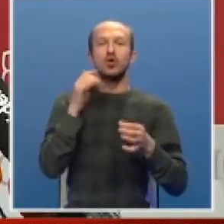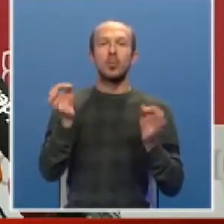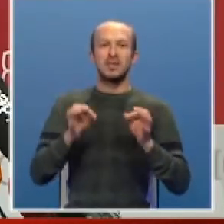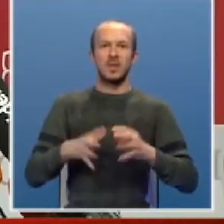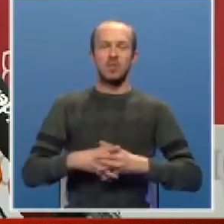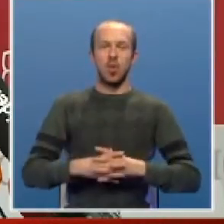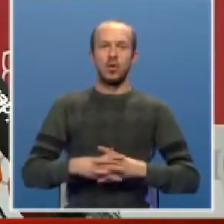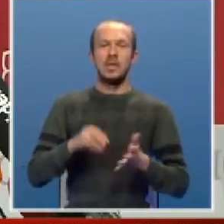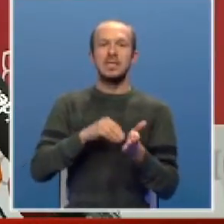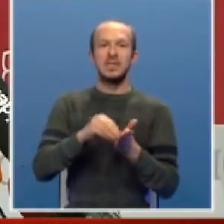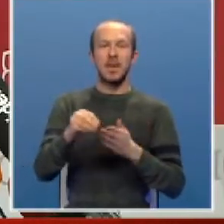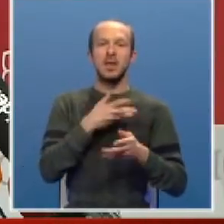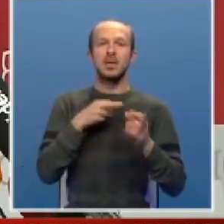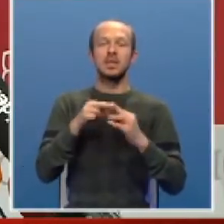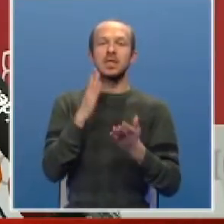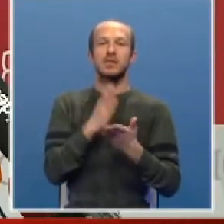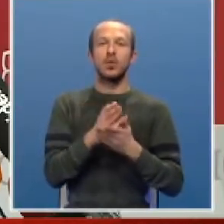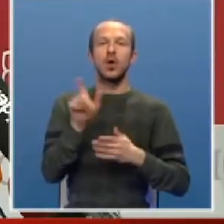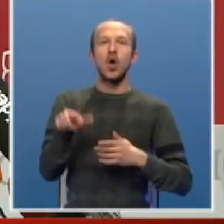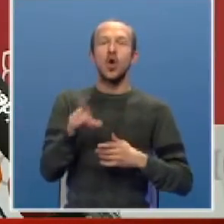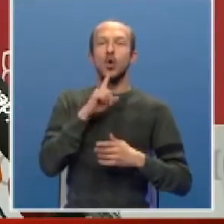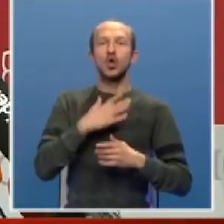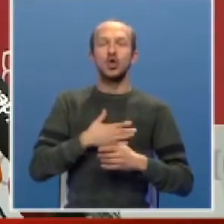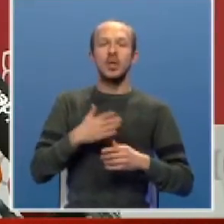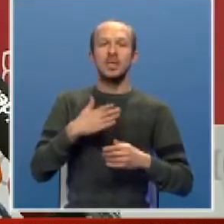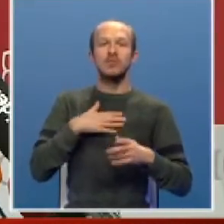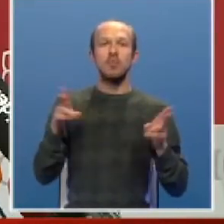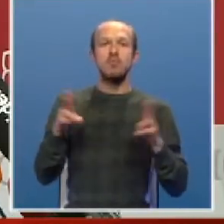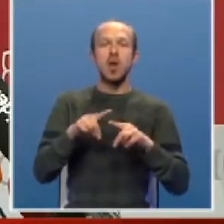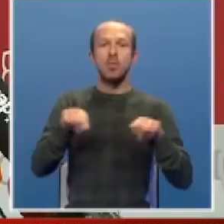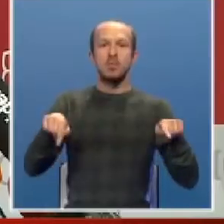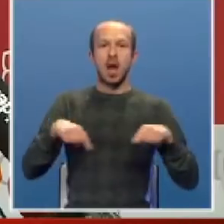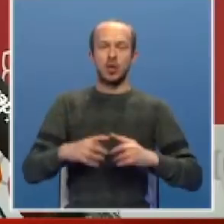obezbedimo sjemena za svakog onog ko želi da na svom malom